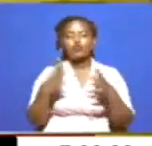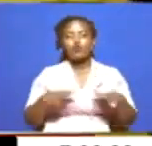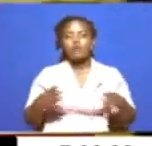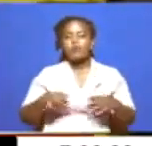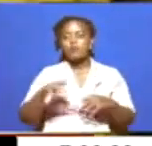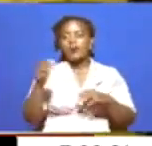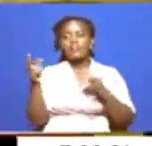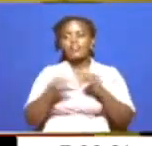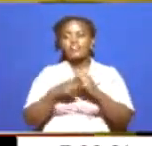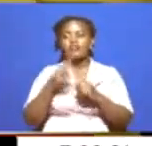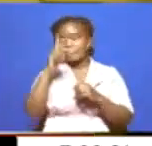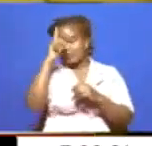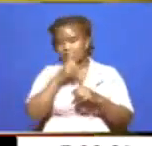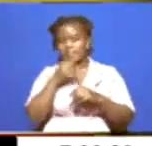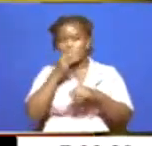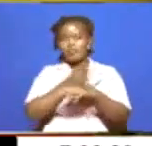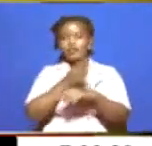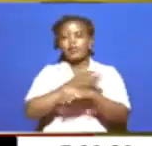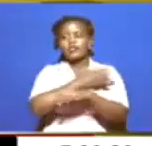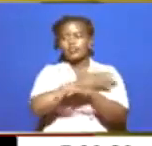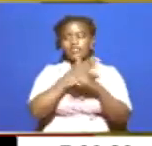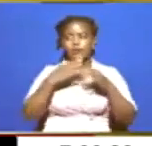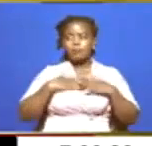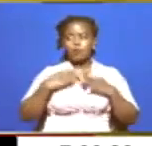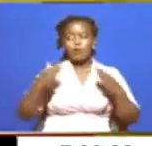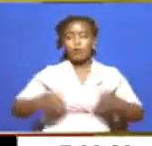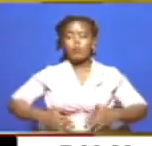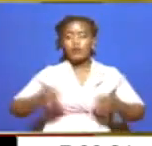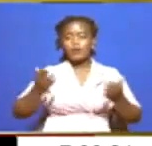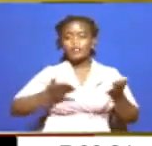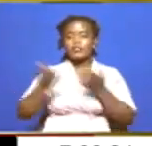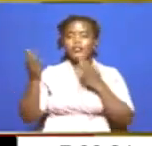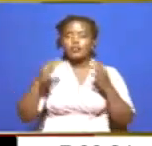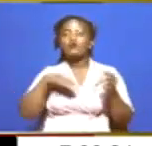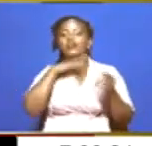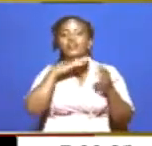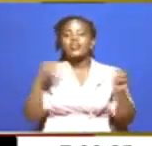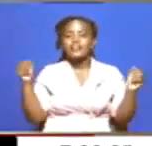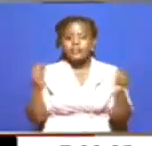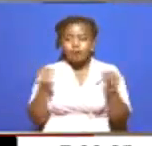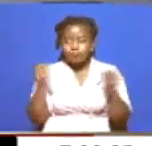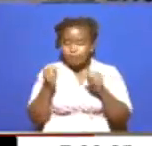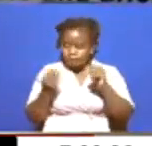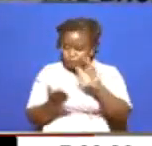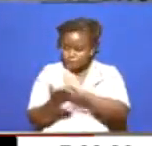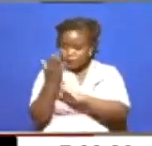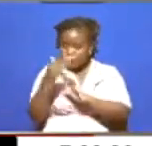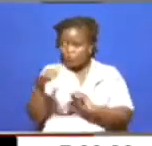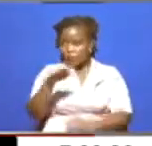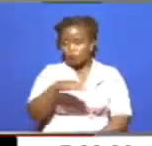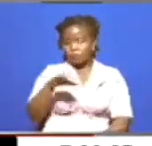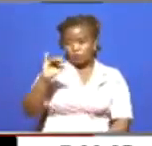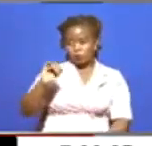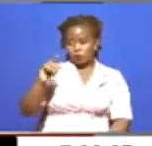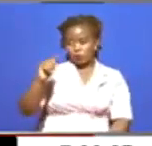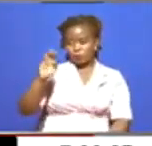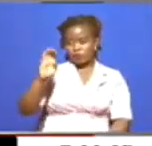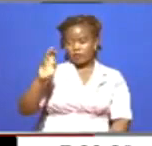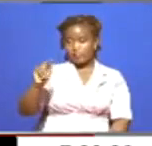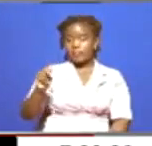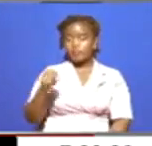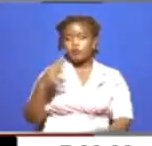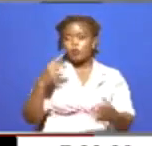mabaya. Miili ya waliouawa imepelekwa katika hifadhi ya maiti ya hospitali ya matibabu maalum ya Iten, huku wale